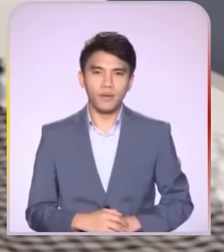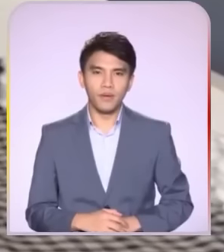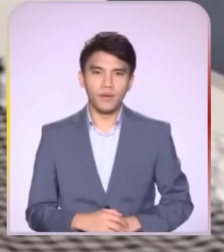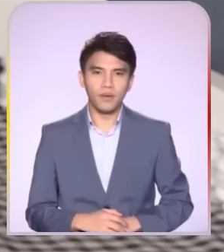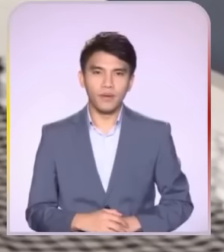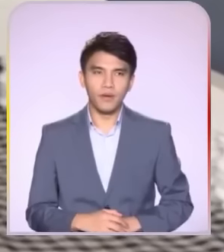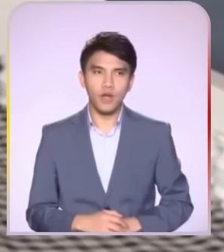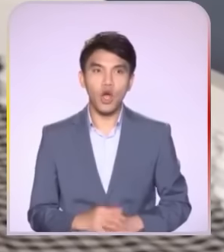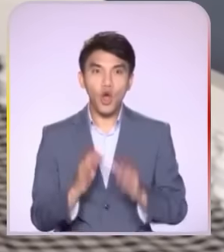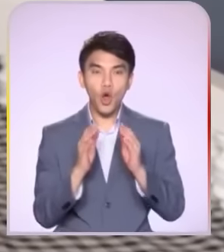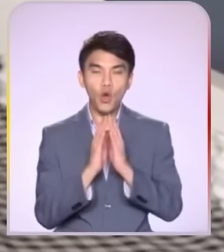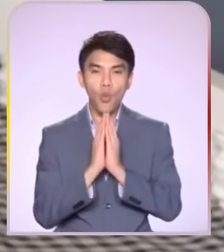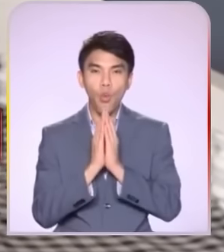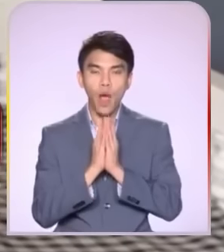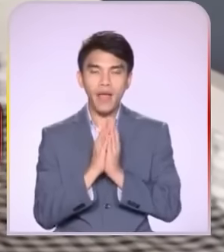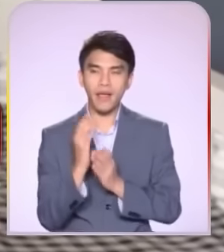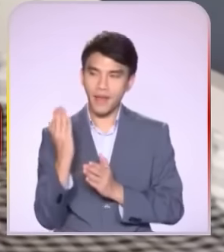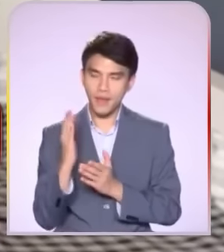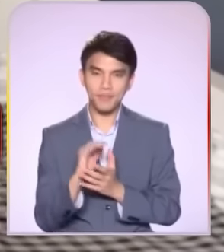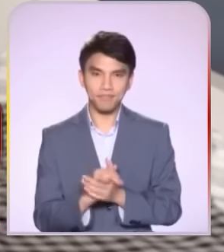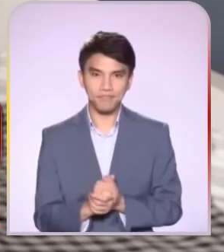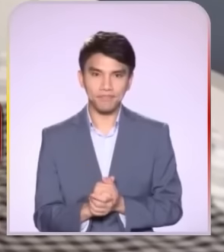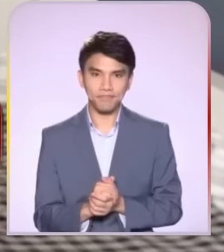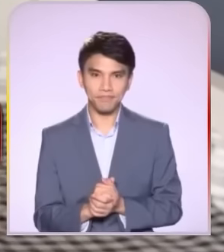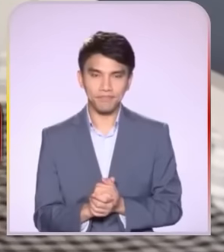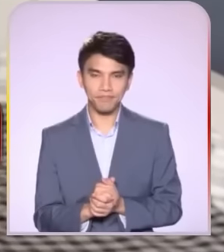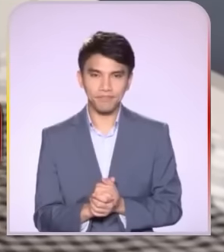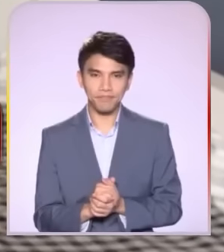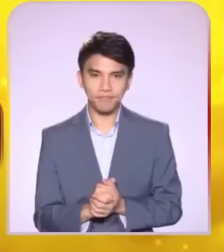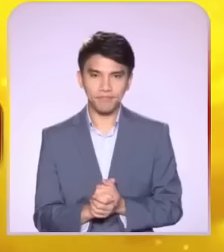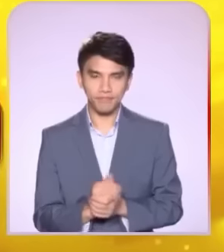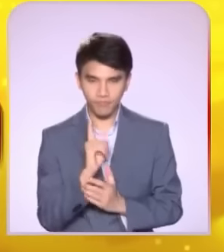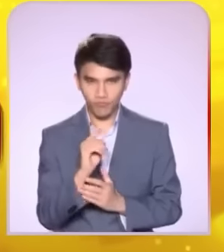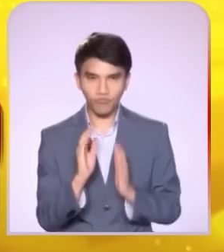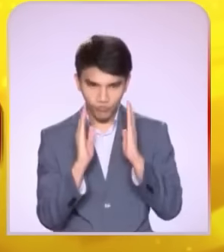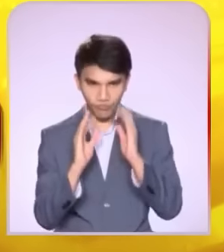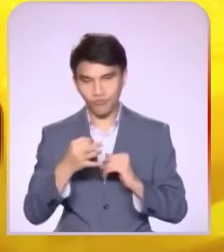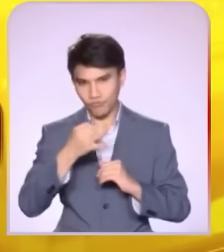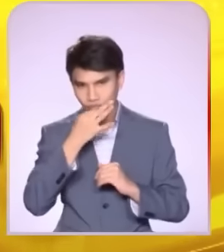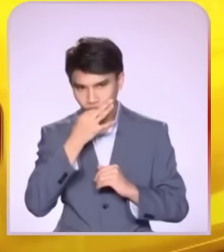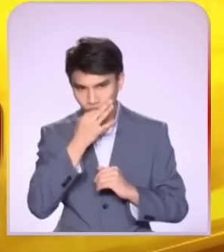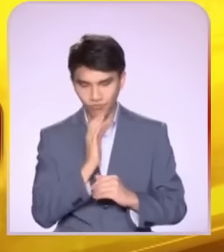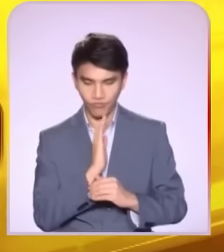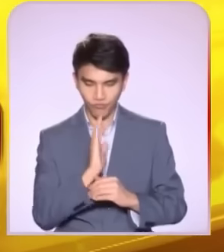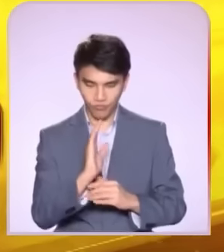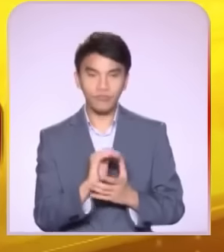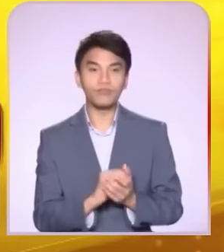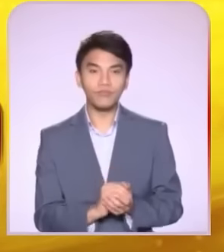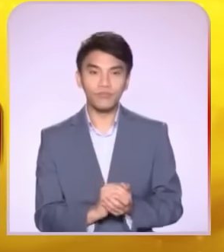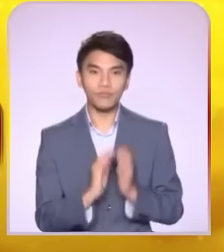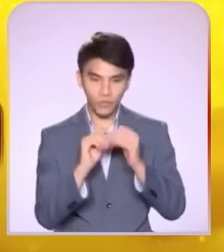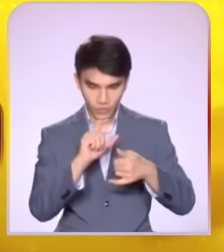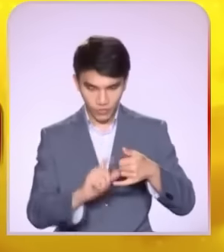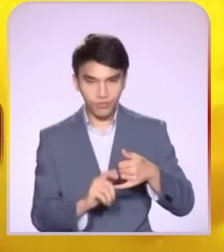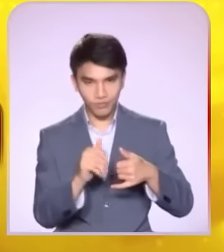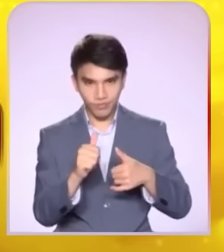คนที่บูชาท้าวเทพสุวรรณครับจะต้องเป็นคนที่ประกอบอาชีพสุจริตต้องเป็นค